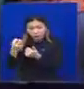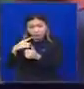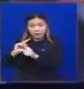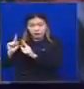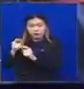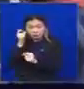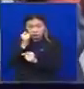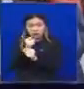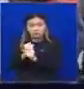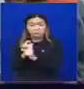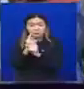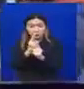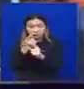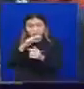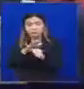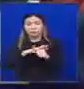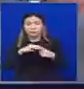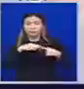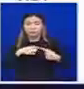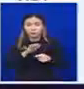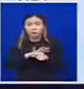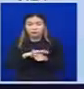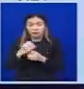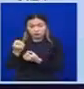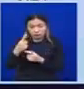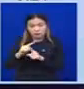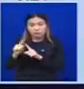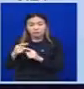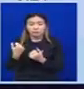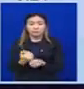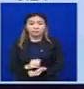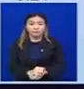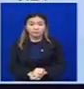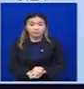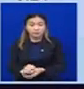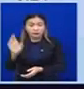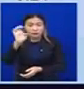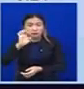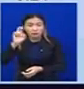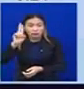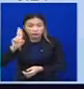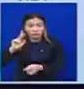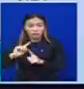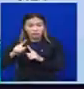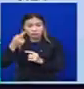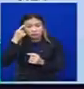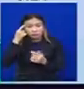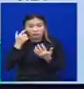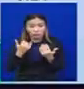ภาครัฐที่ดำเนินการมา ในเรื่อง EU เป็นเรื่องที่ยังไม่จบตราบใดที่เรายังไม่